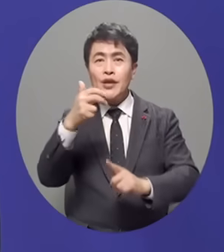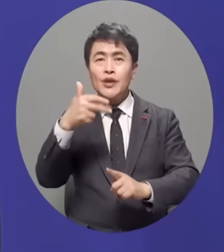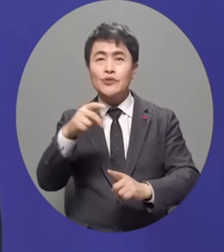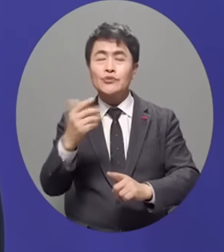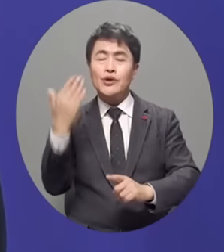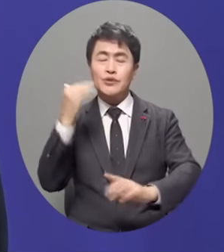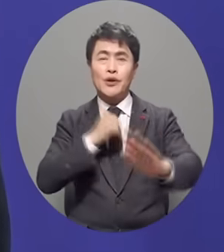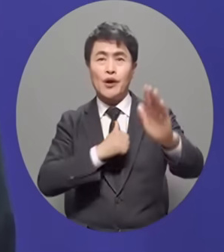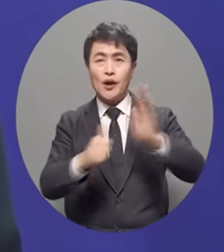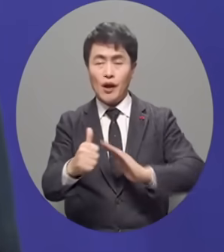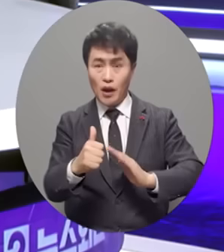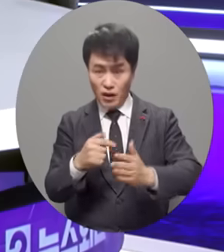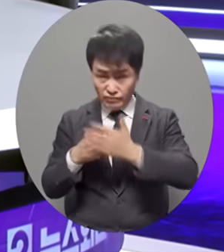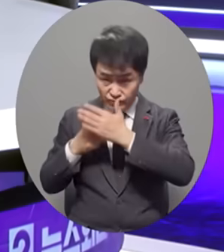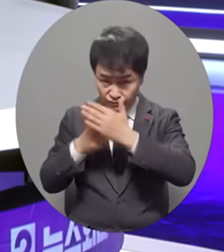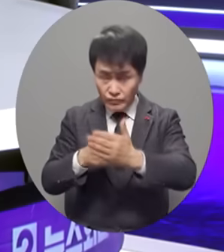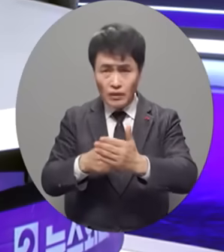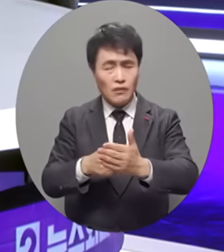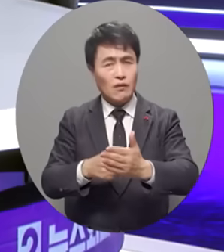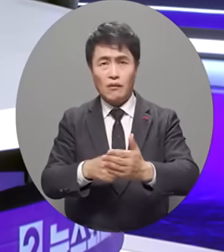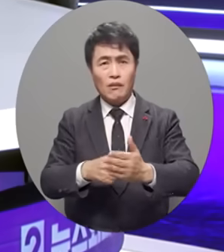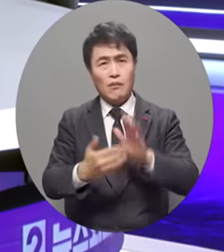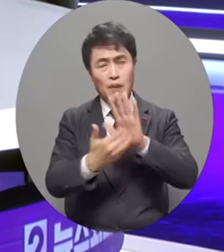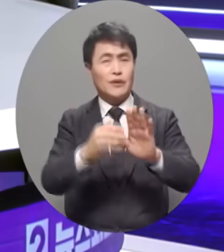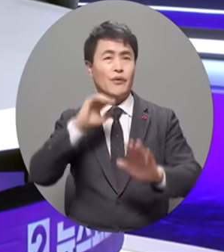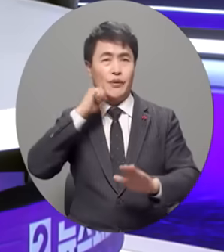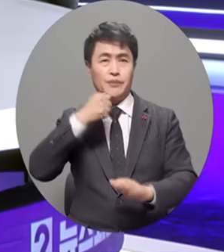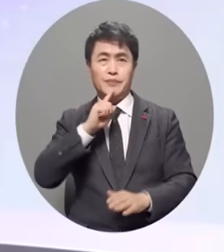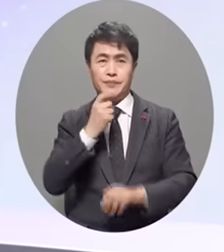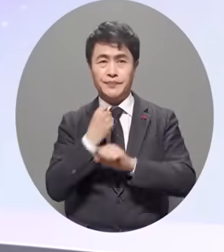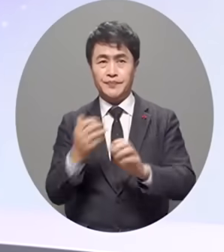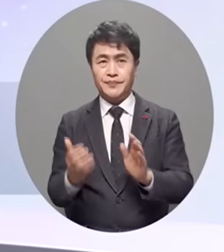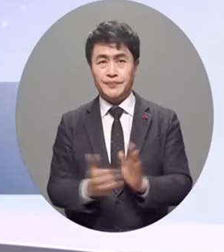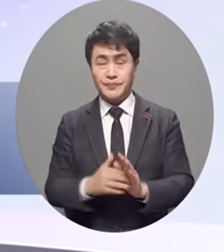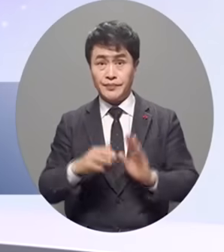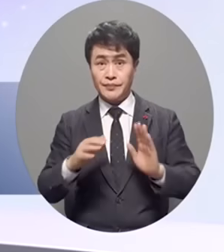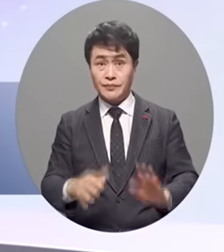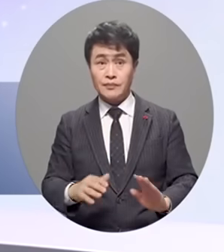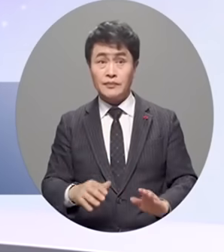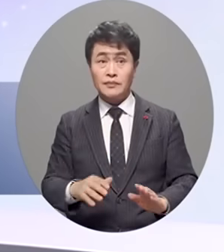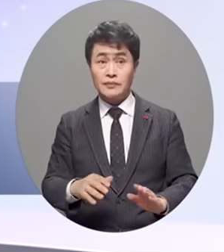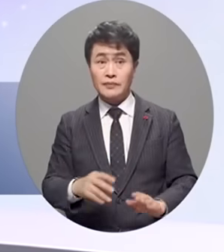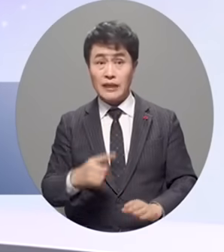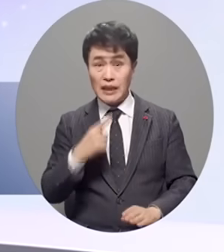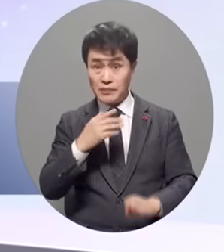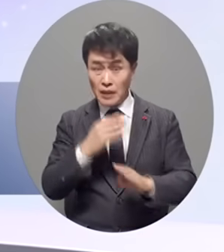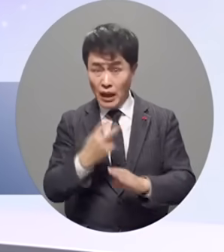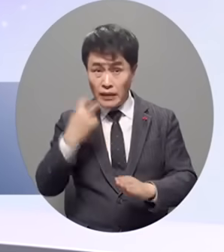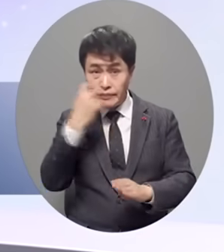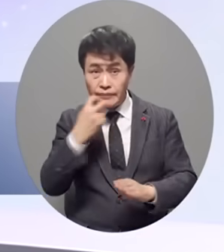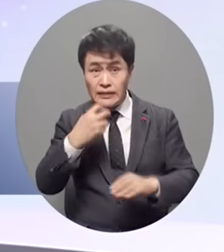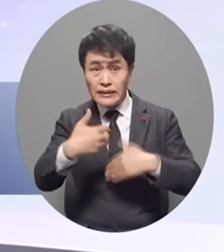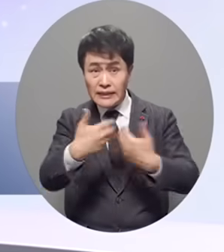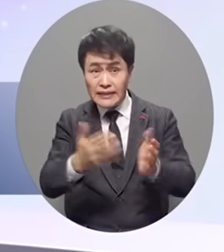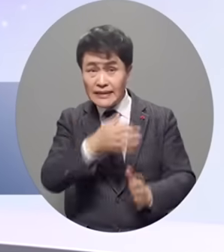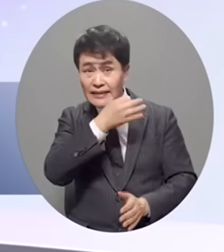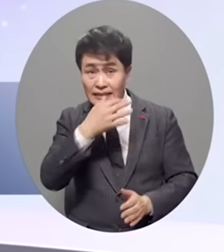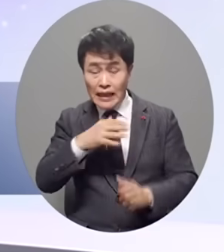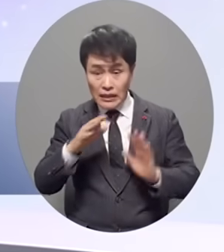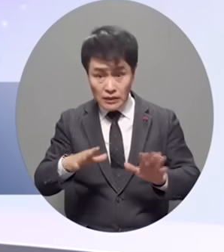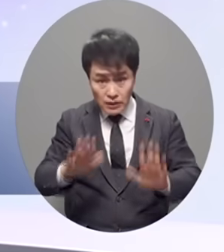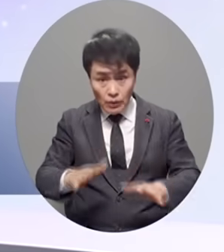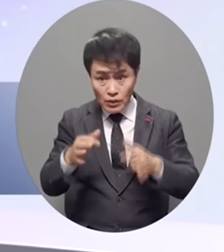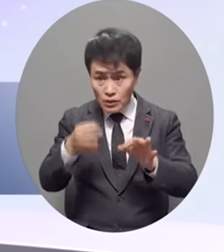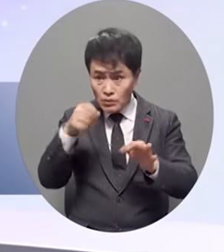역시 강행 처리를 막을 수 없을 거라고 전망합니다. 한창 민주당 수사할 때는 신나게 하더니만 지금 와가지고 김건희 여사 수사한다니까